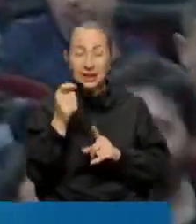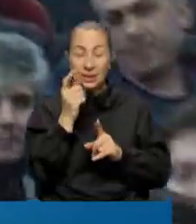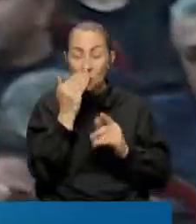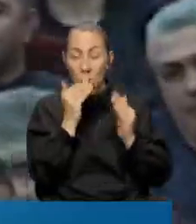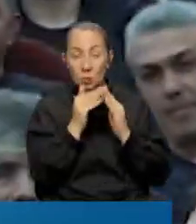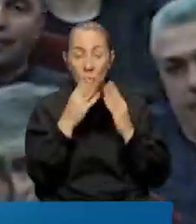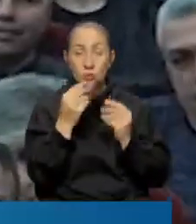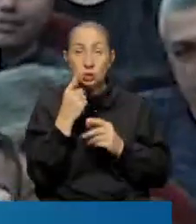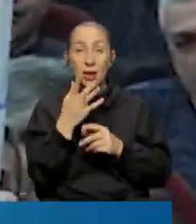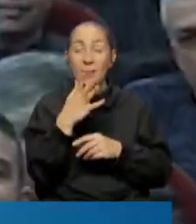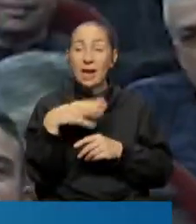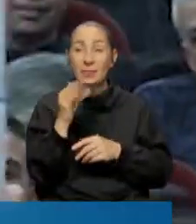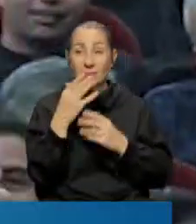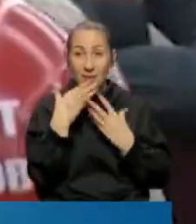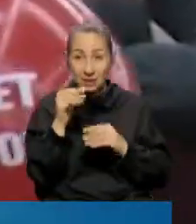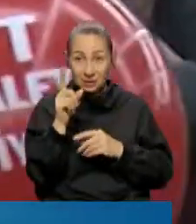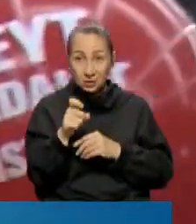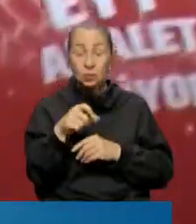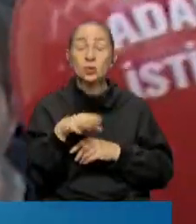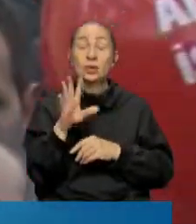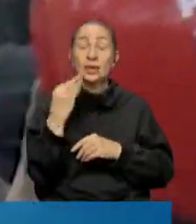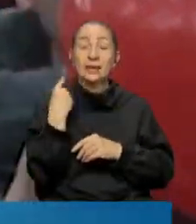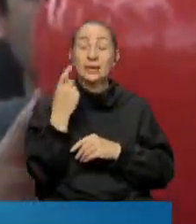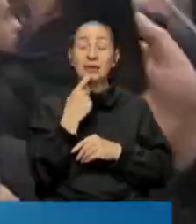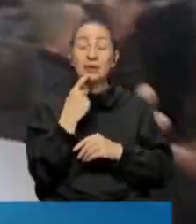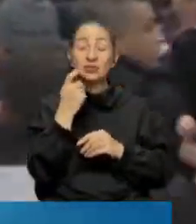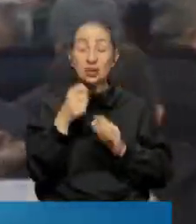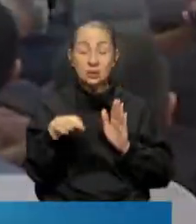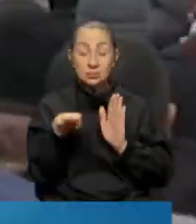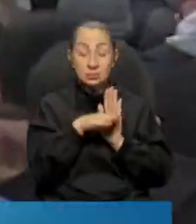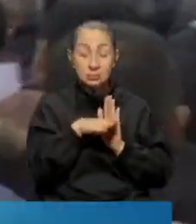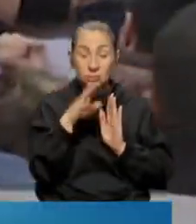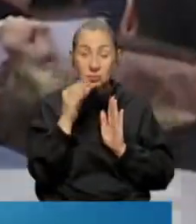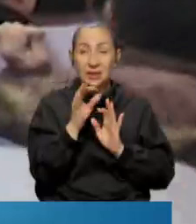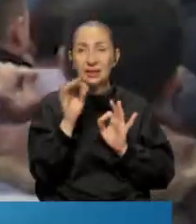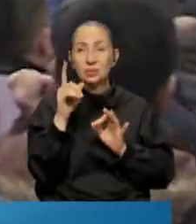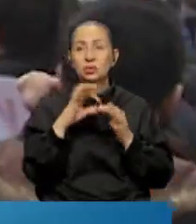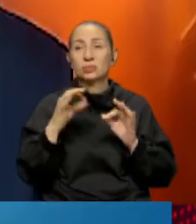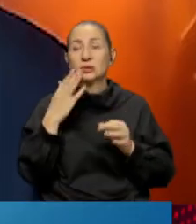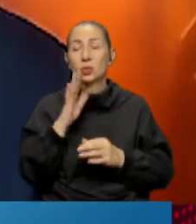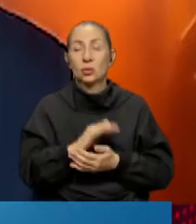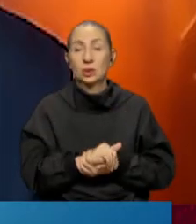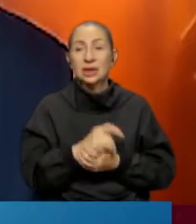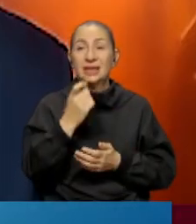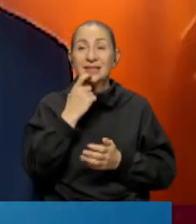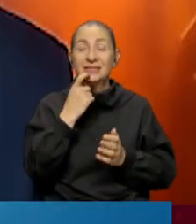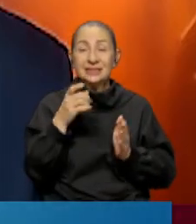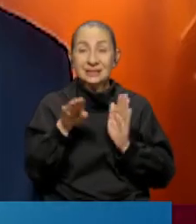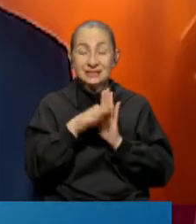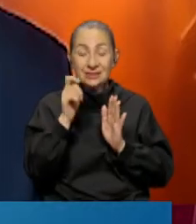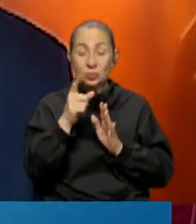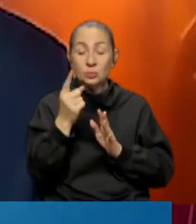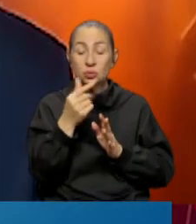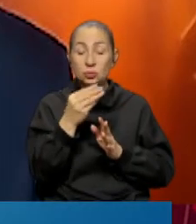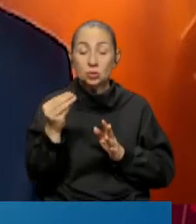karşıladığını söyledi ama hepsi mi emekli edilecek ya da yeni bir yaş kriteri mi belirlenecek net bir cümlesi yoktu. Yaş kriteri gelirse bu